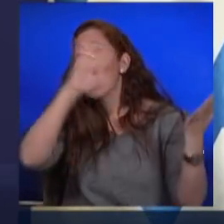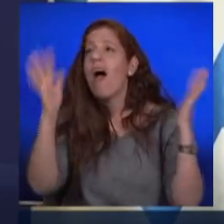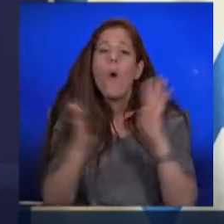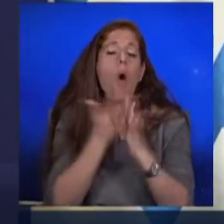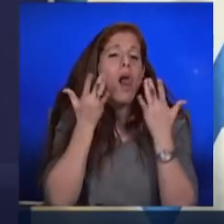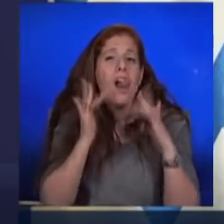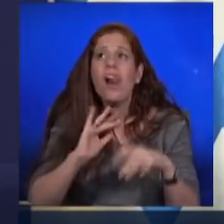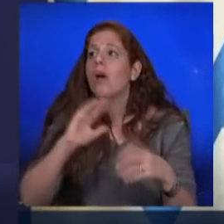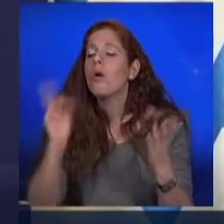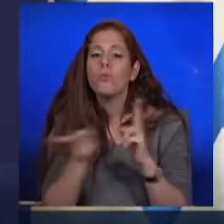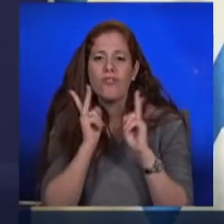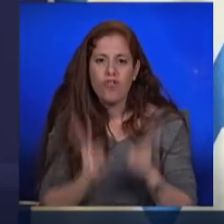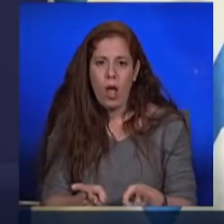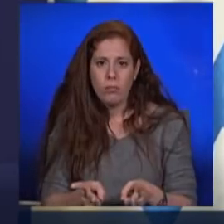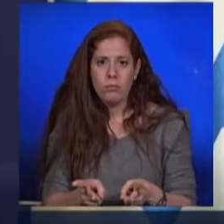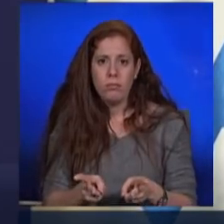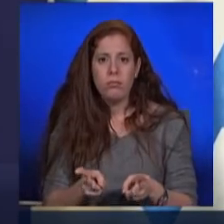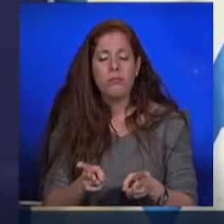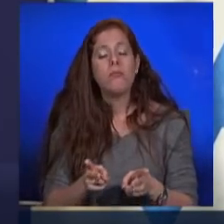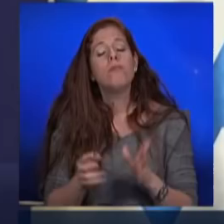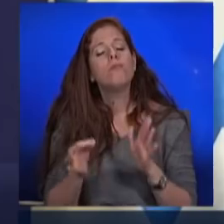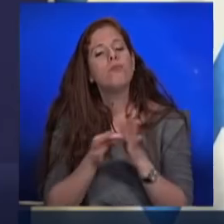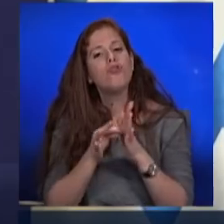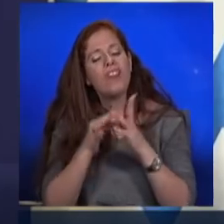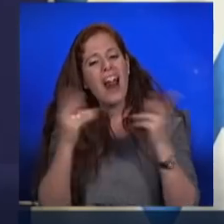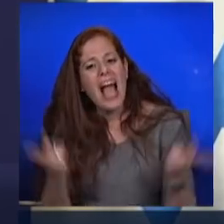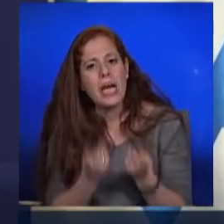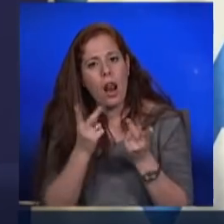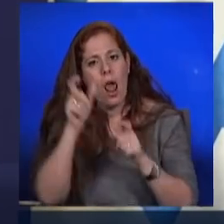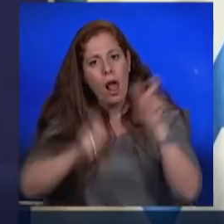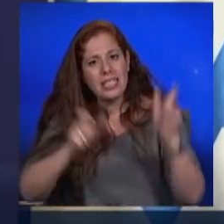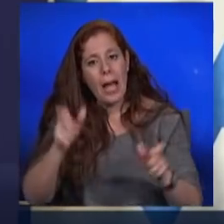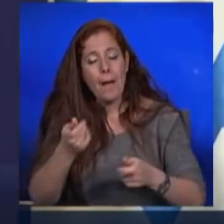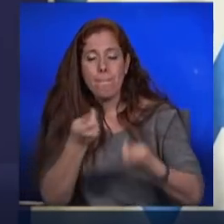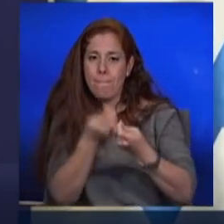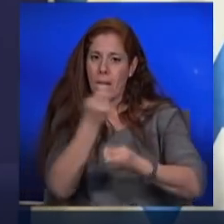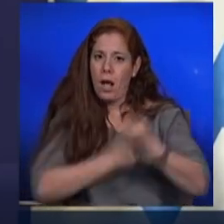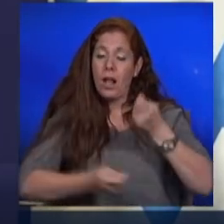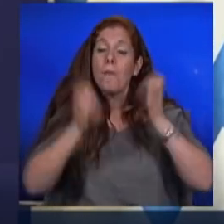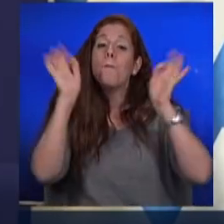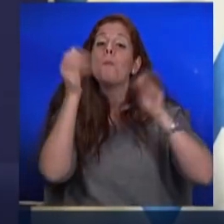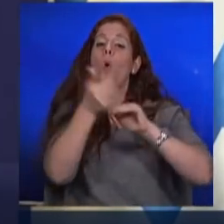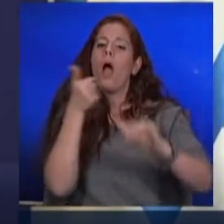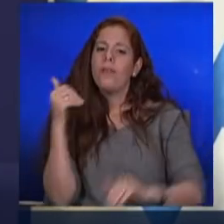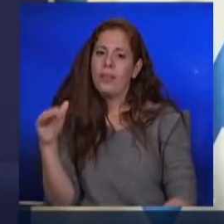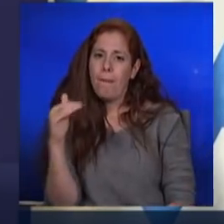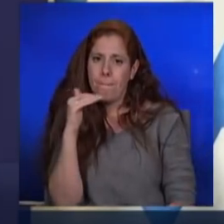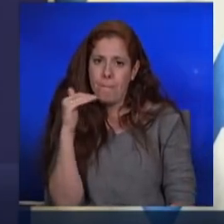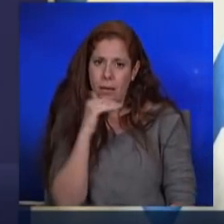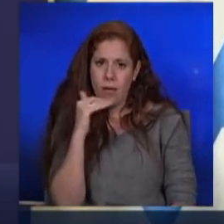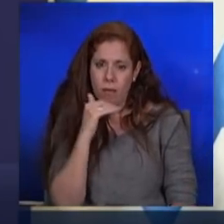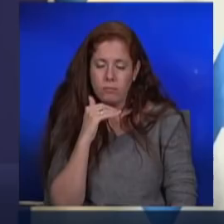אזרחי ישראל, בנסיבות הללו, כדי להקל עליכם כלכלית, בייחוד לקראת חג הפסח. במסגרת